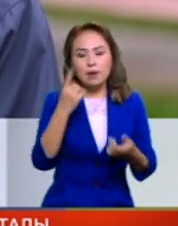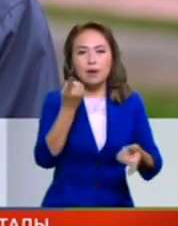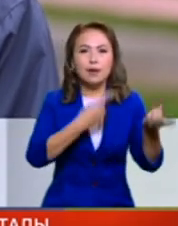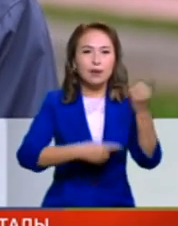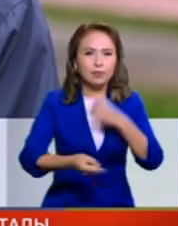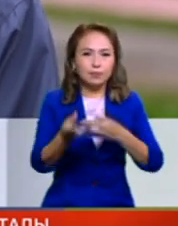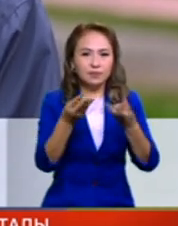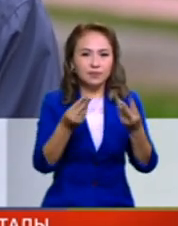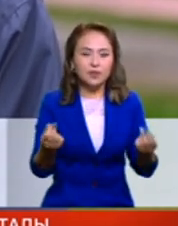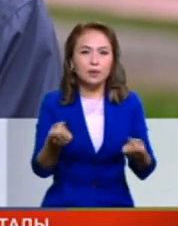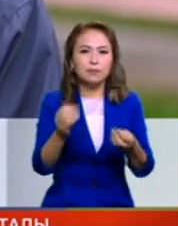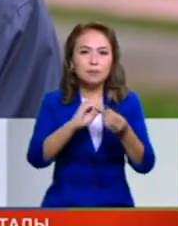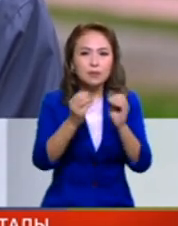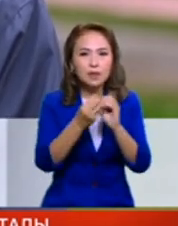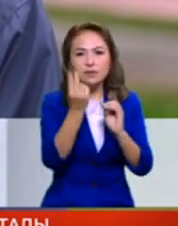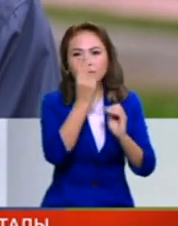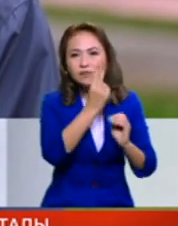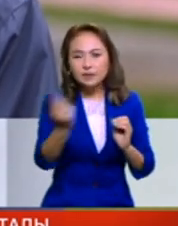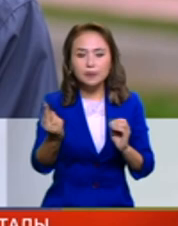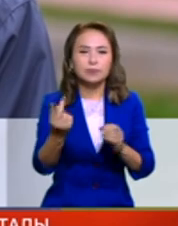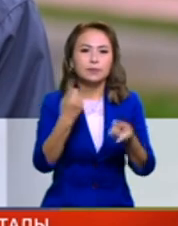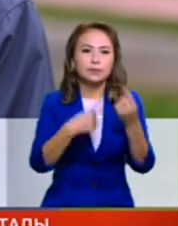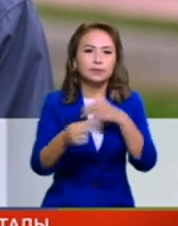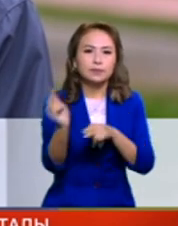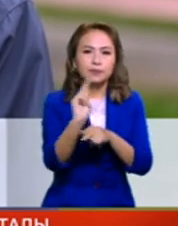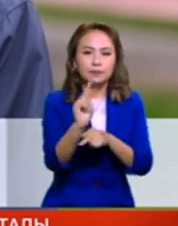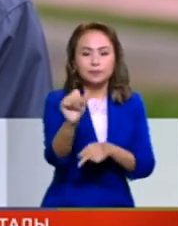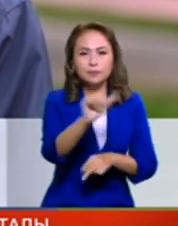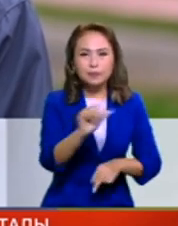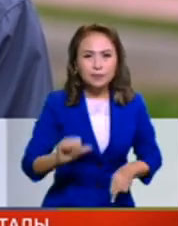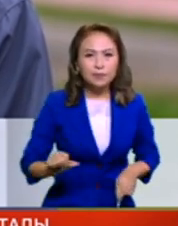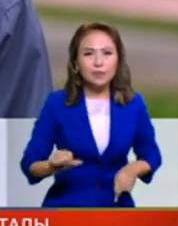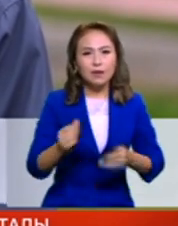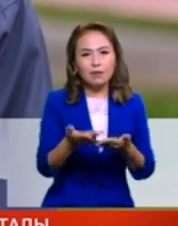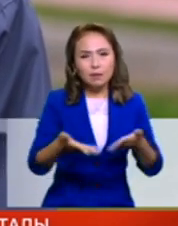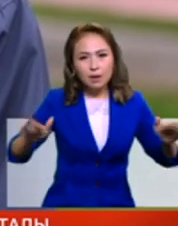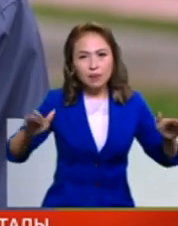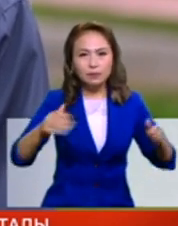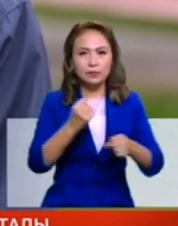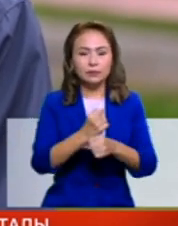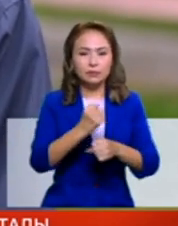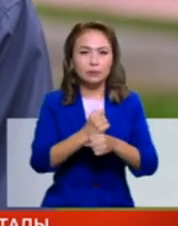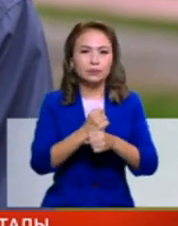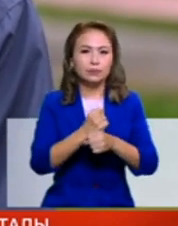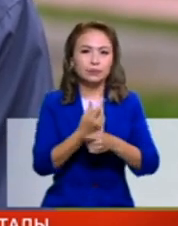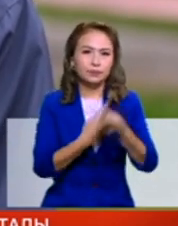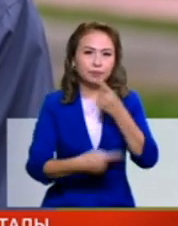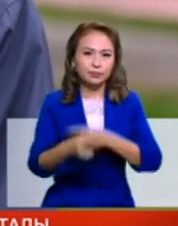көктемде дефектіне акт жасатып, жарылған, ямы болған жерлеріне қайтадан жол салдыртамыз.